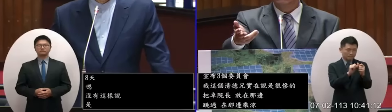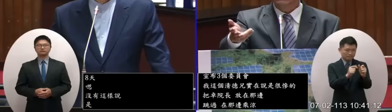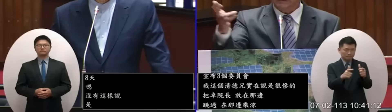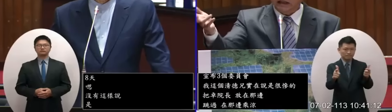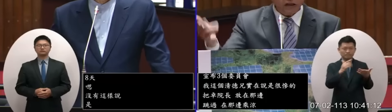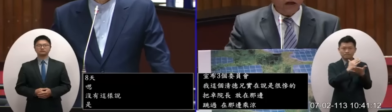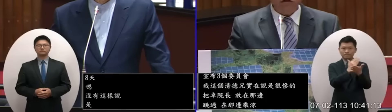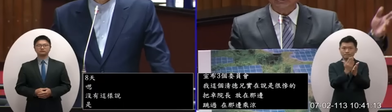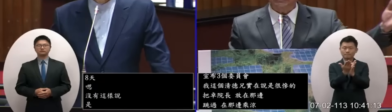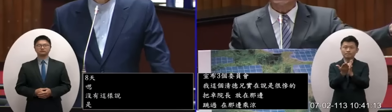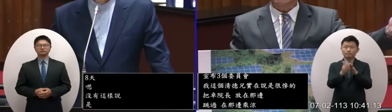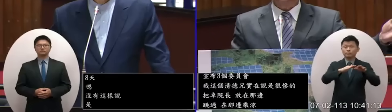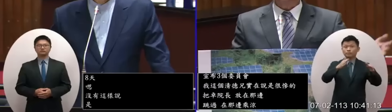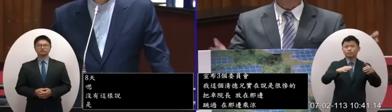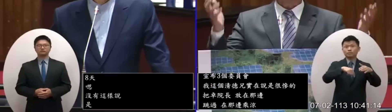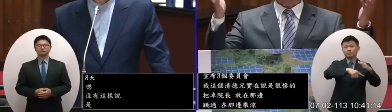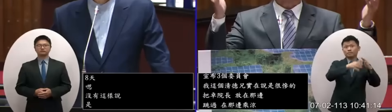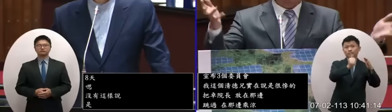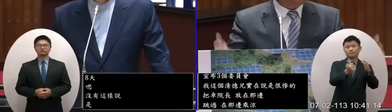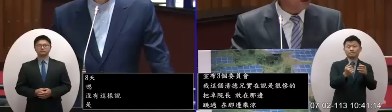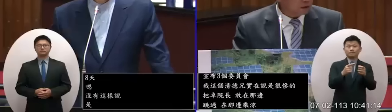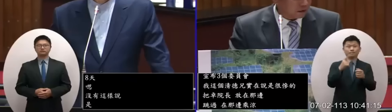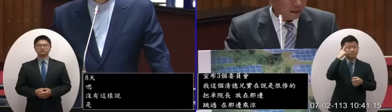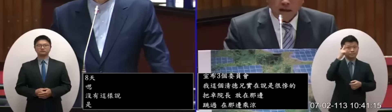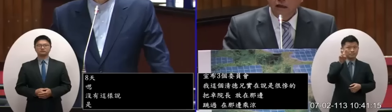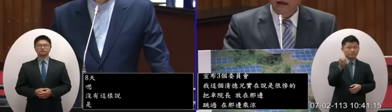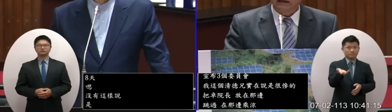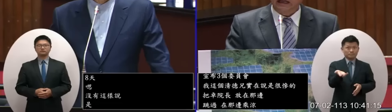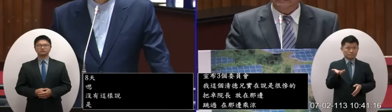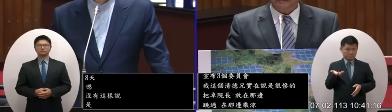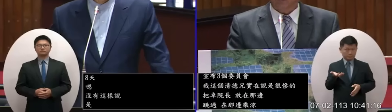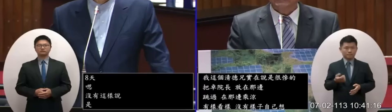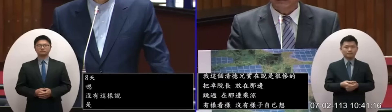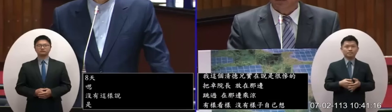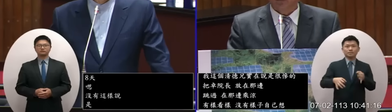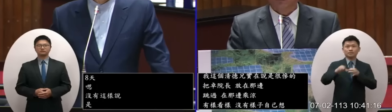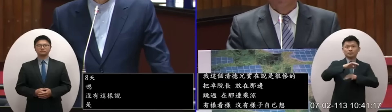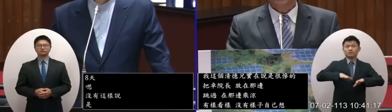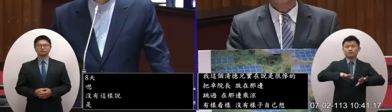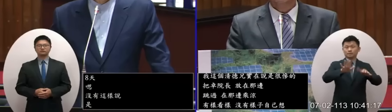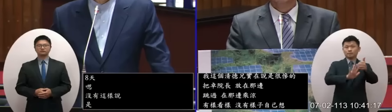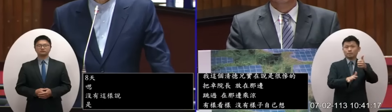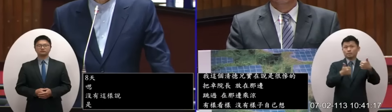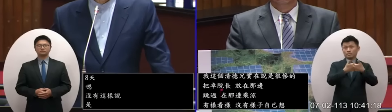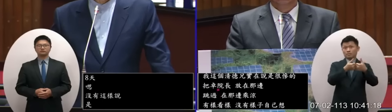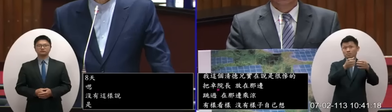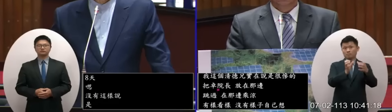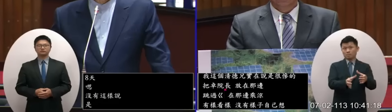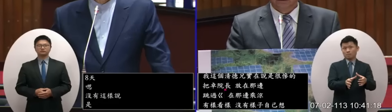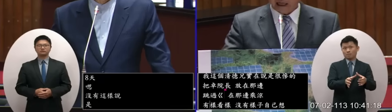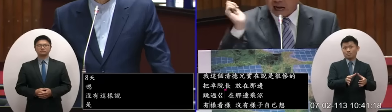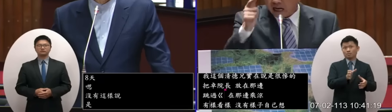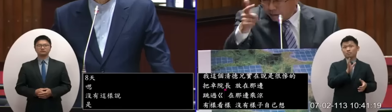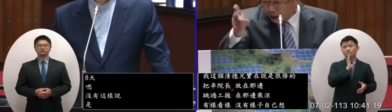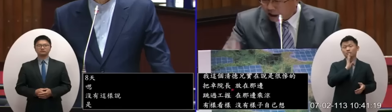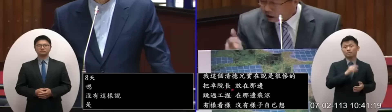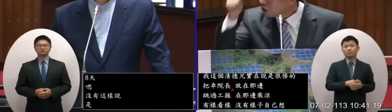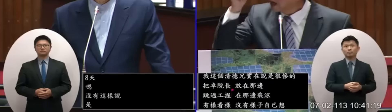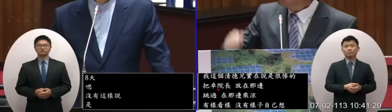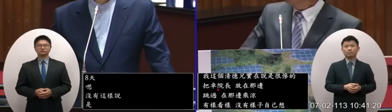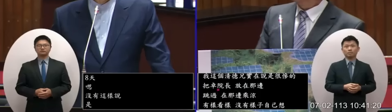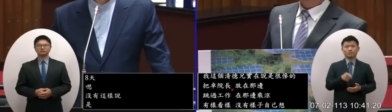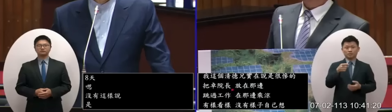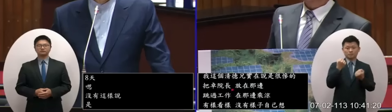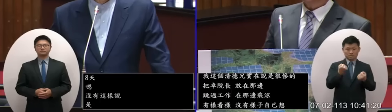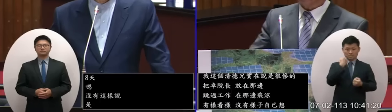讲，倒院长伫四天前，伊也是宣布一个经济发展委员会。你人阁无伫